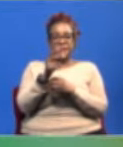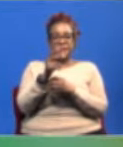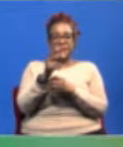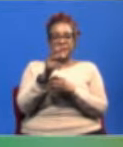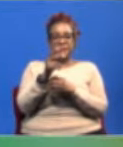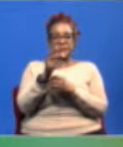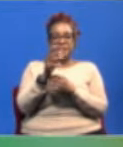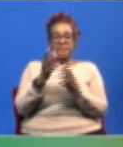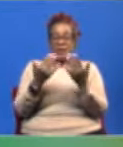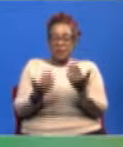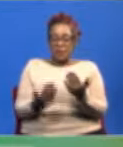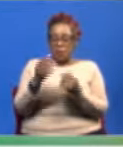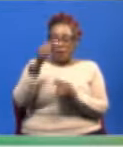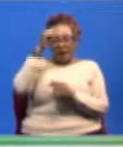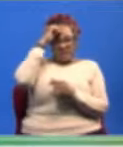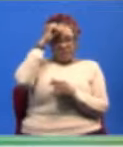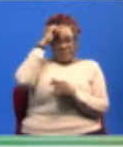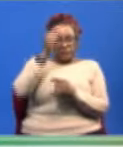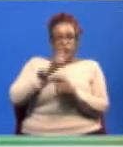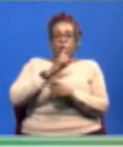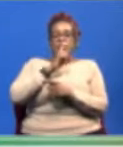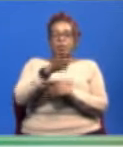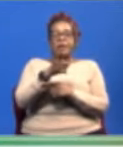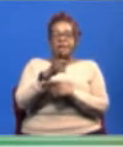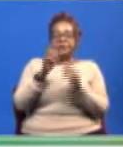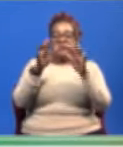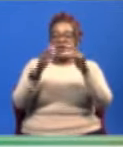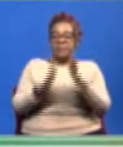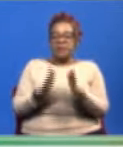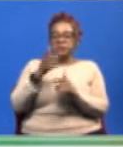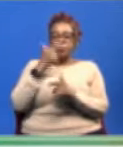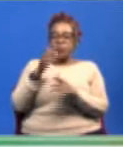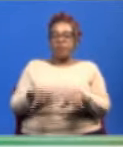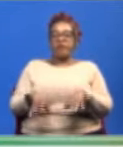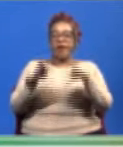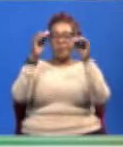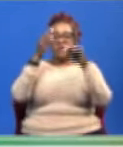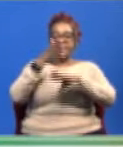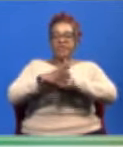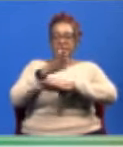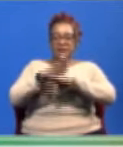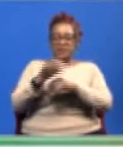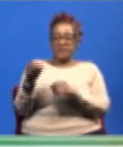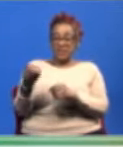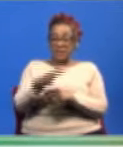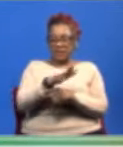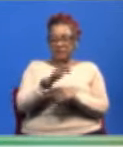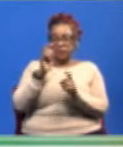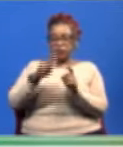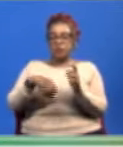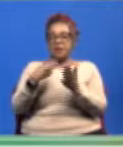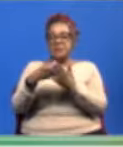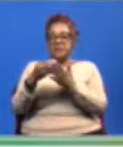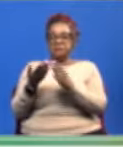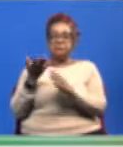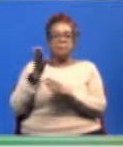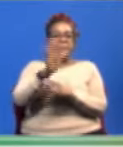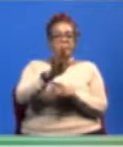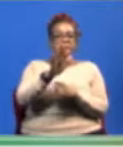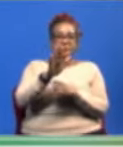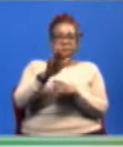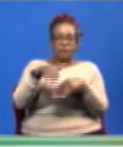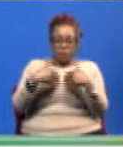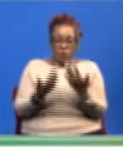Na mtazamaji, serikali imeamuru kwamba wakulima waliouziwa mbolea gushi na NCPB wafidiwe kwa kupewa mbolea mbadala. Hata hivyo,